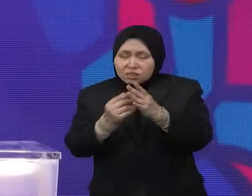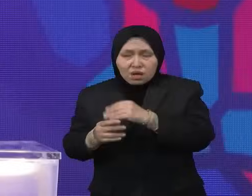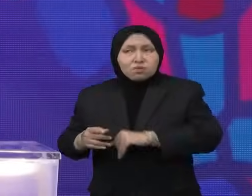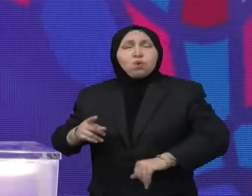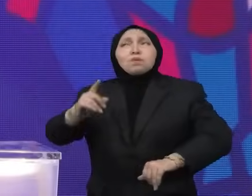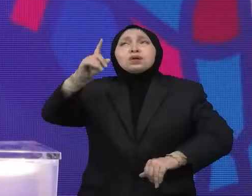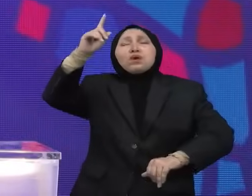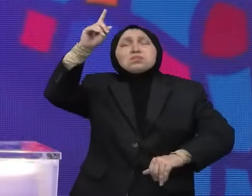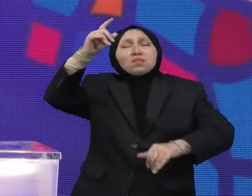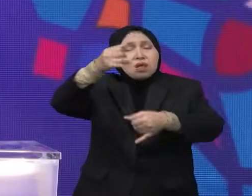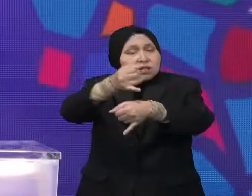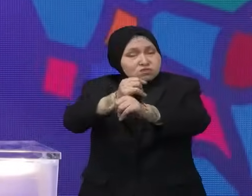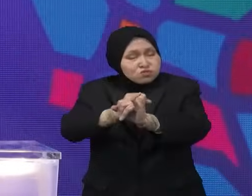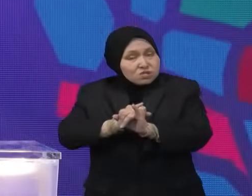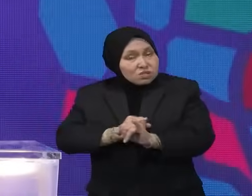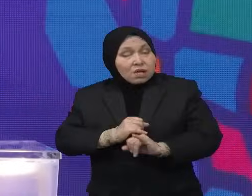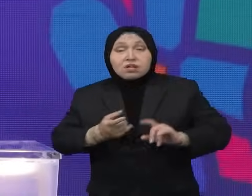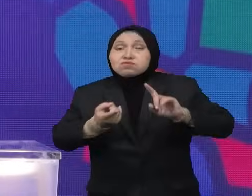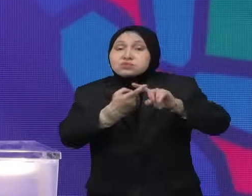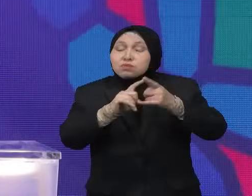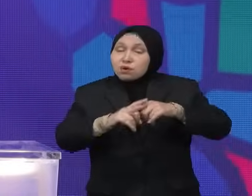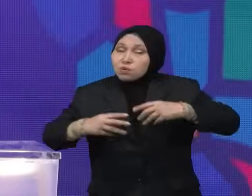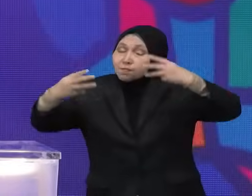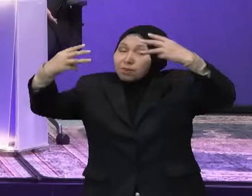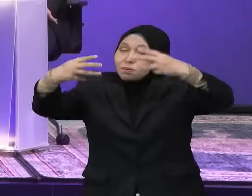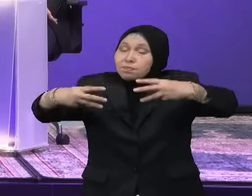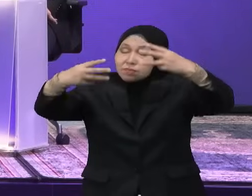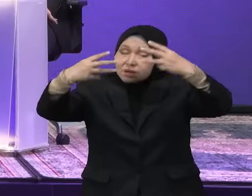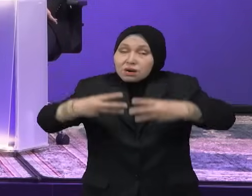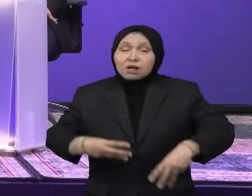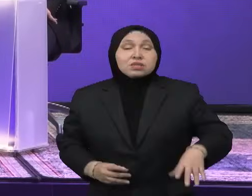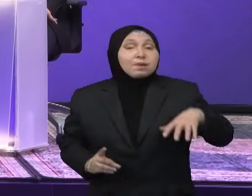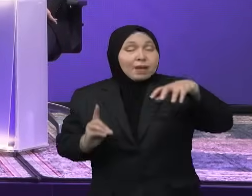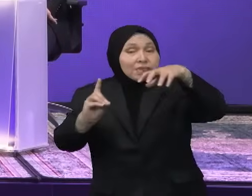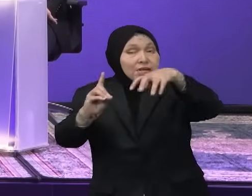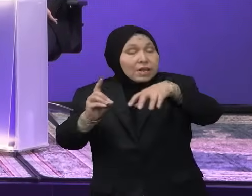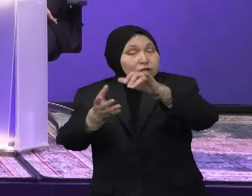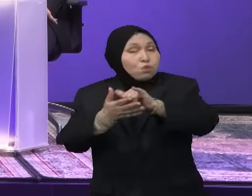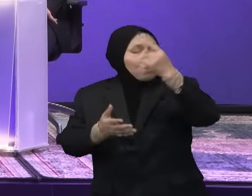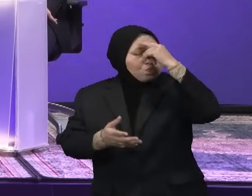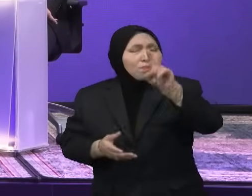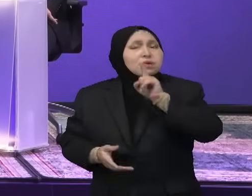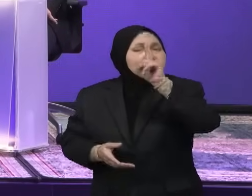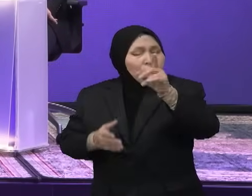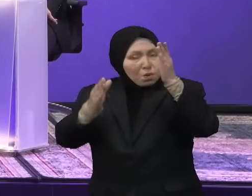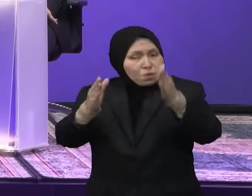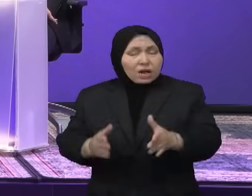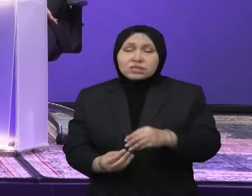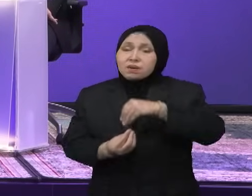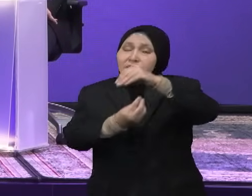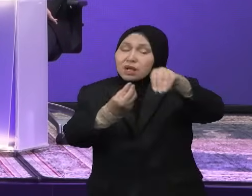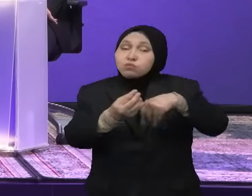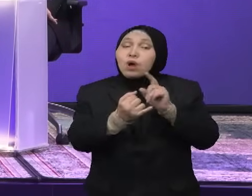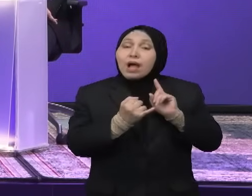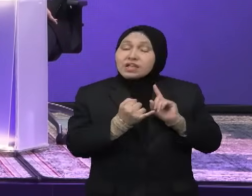Allah izinkan para sahabat untuk berperang di Madinah itu untuk memastikan orang-orang di Mekah itu